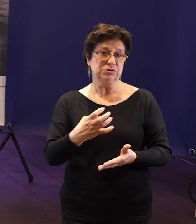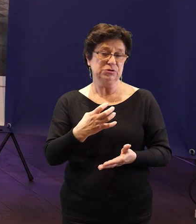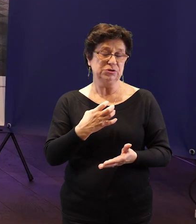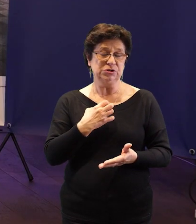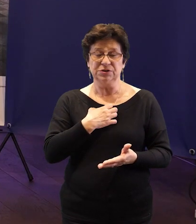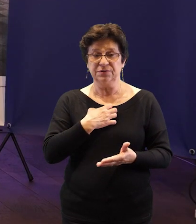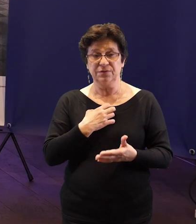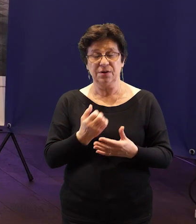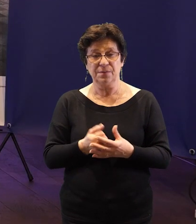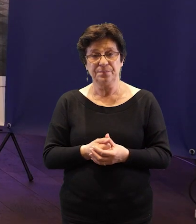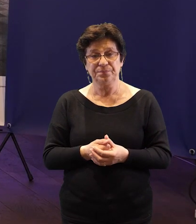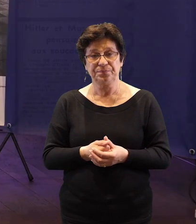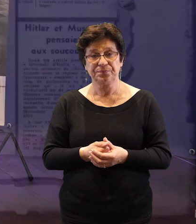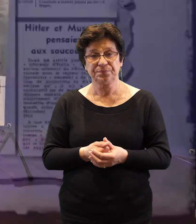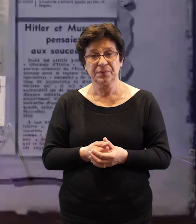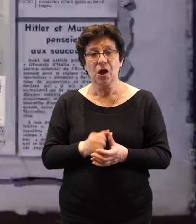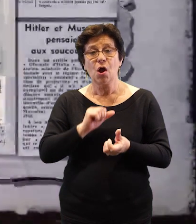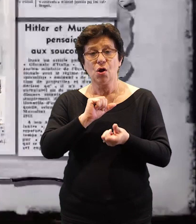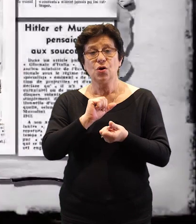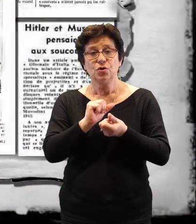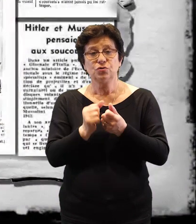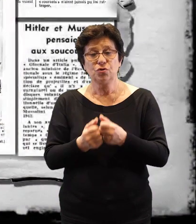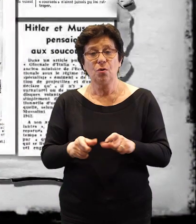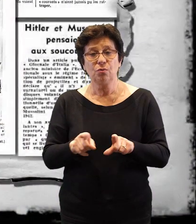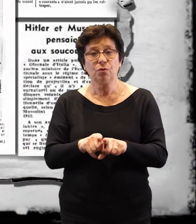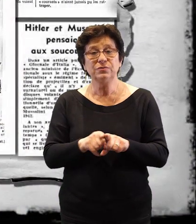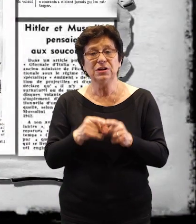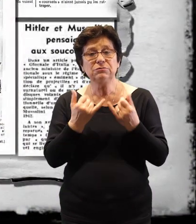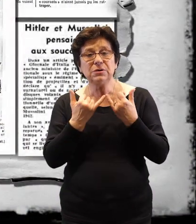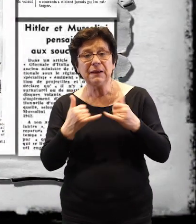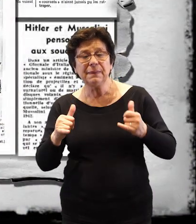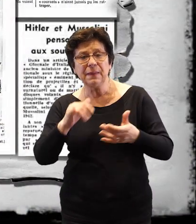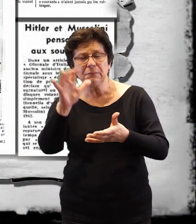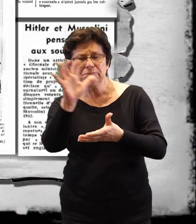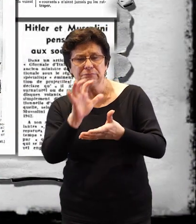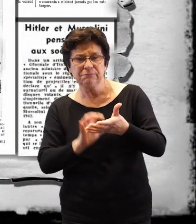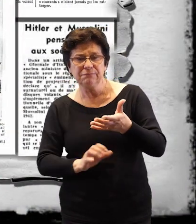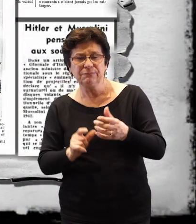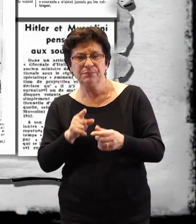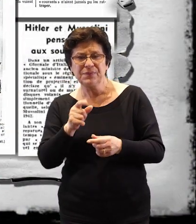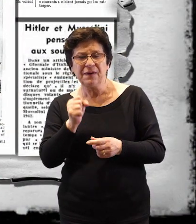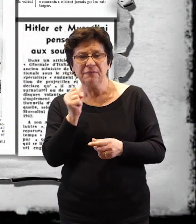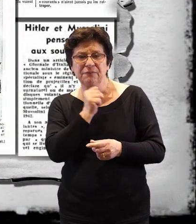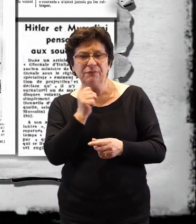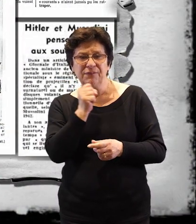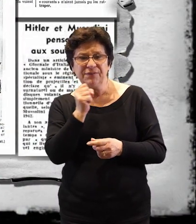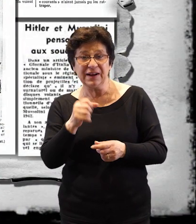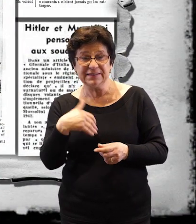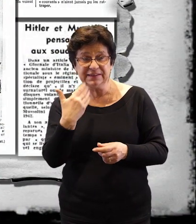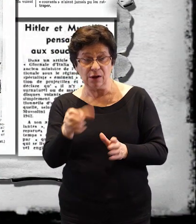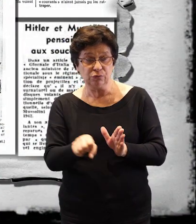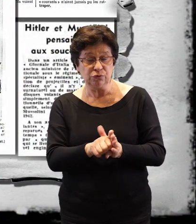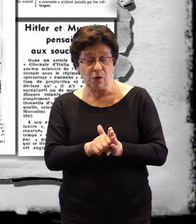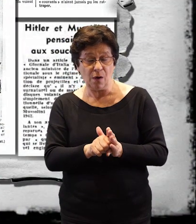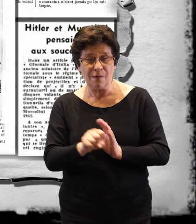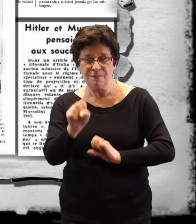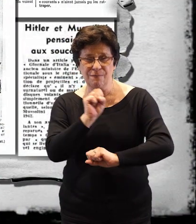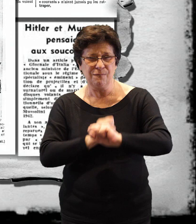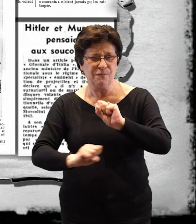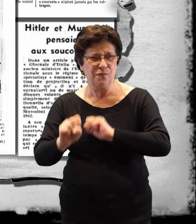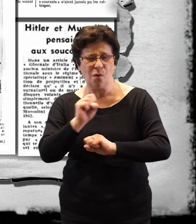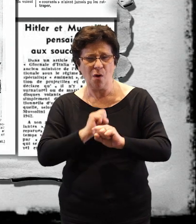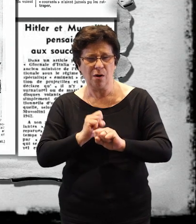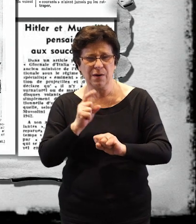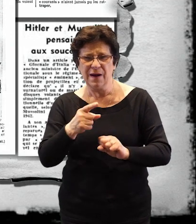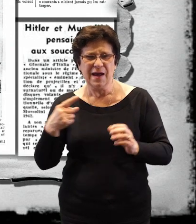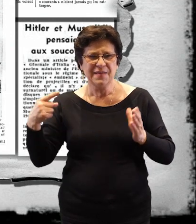Tutaj są inne artykuły, bo jego ogłoszenia, czy jego wywiad, który dał do prasy włoskiej, momentalnie